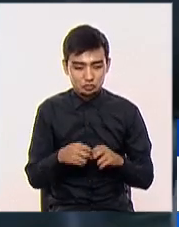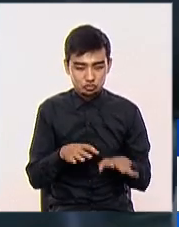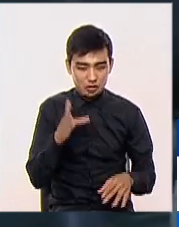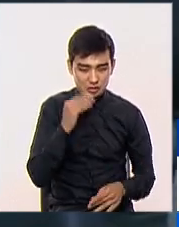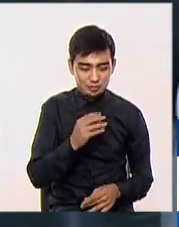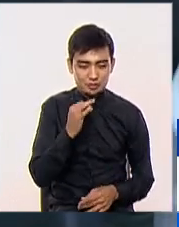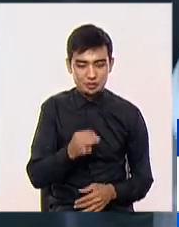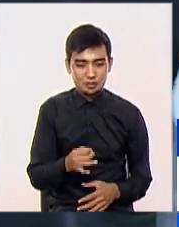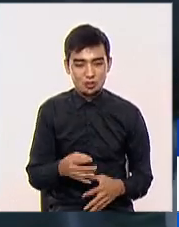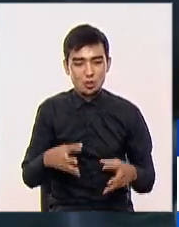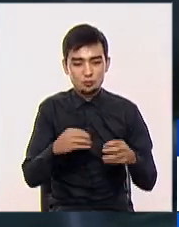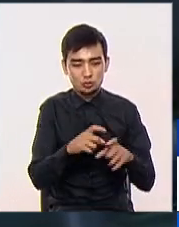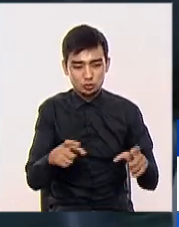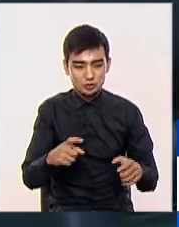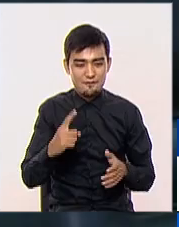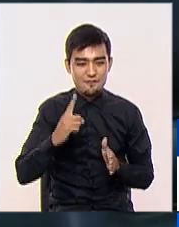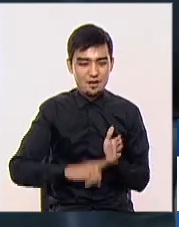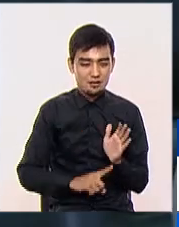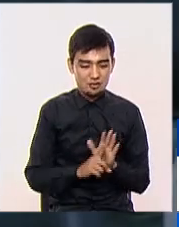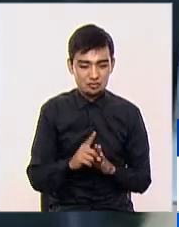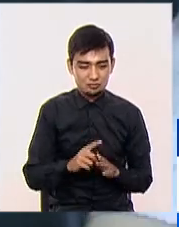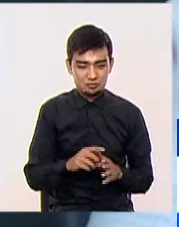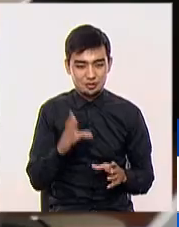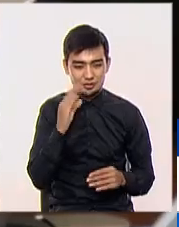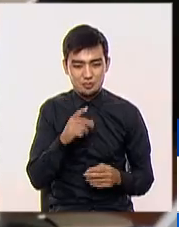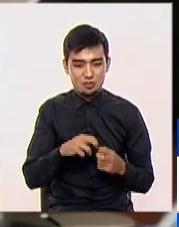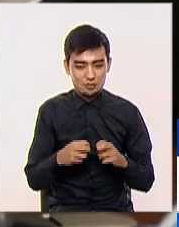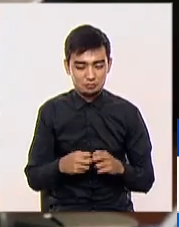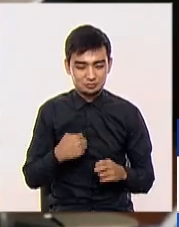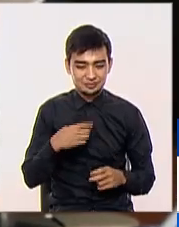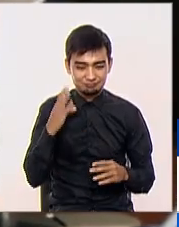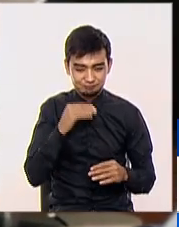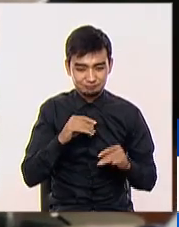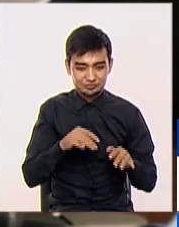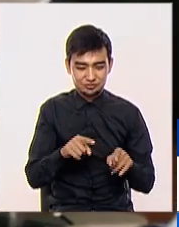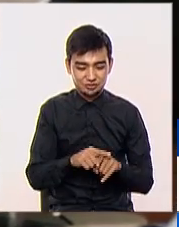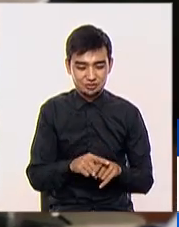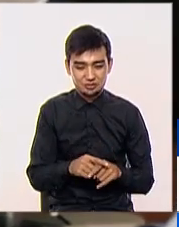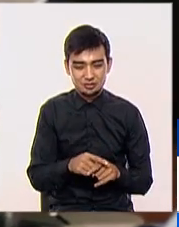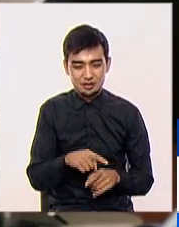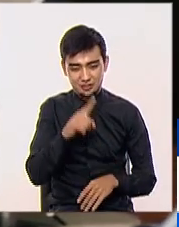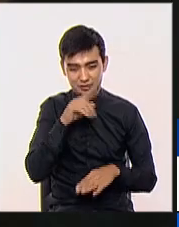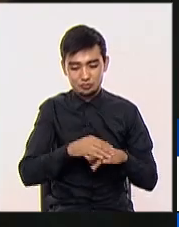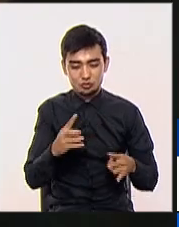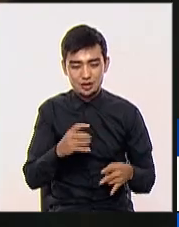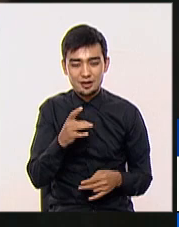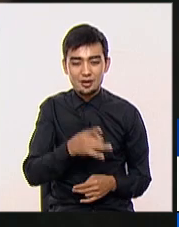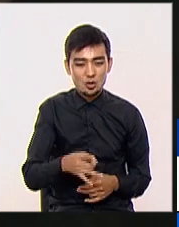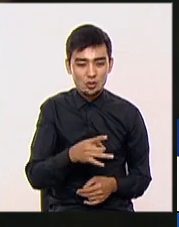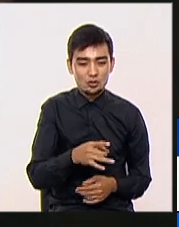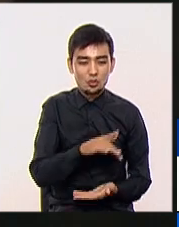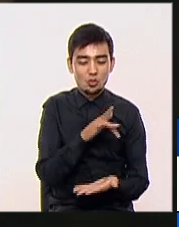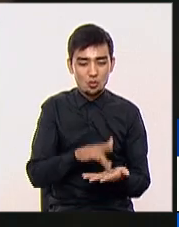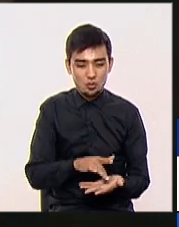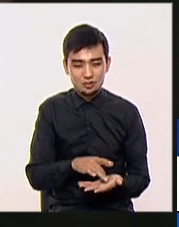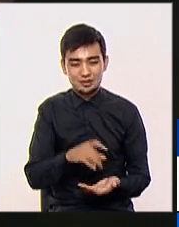заставить общество ориентироваться на решение тех или иных проблем. Теперь акимов регионов, городов республиканского значения и